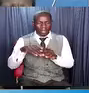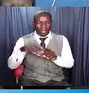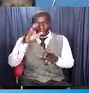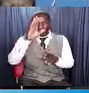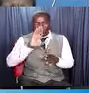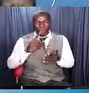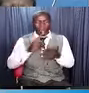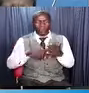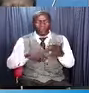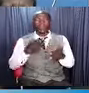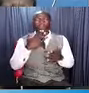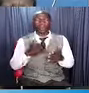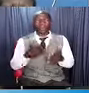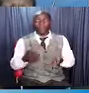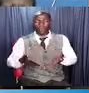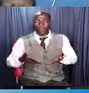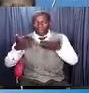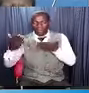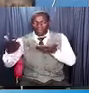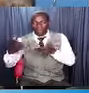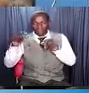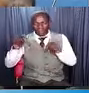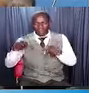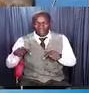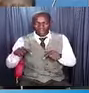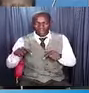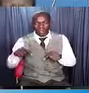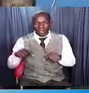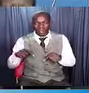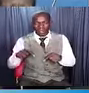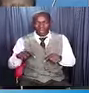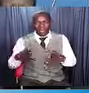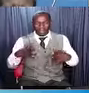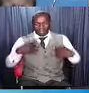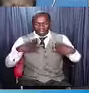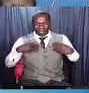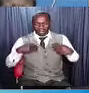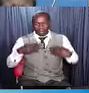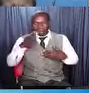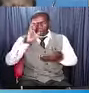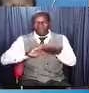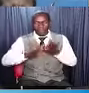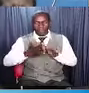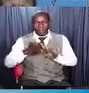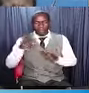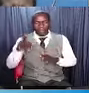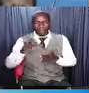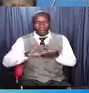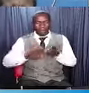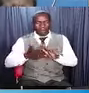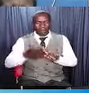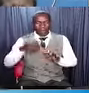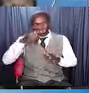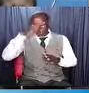Cheo utakacho ni chako na utakipata kutoka leo. Mradi ukubali Mungu nisamehe. Nisamehe